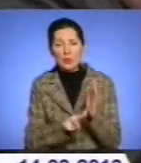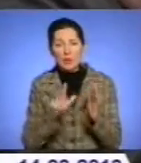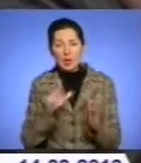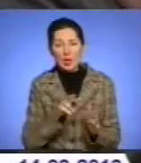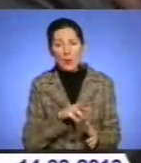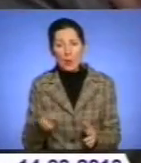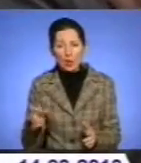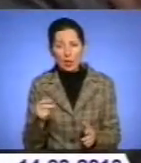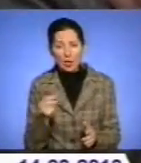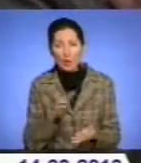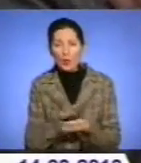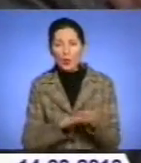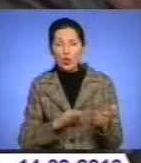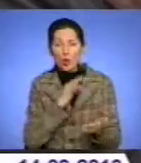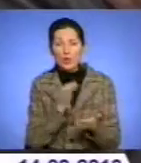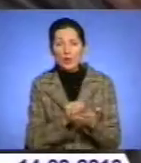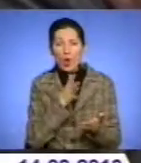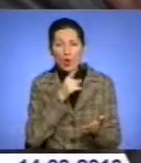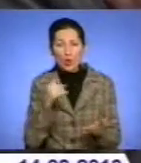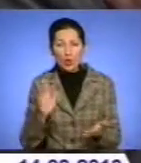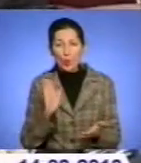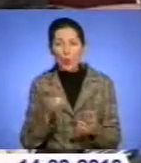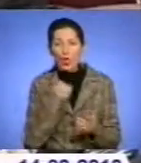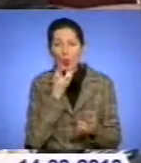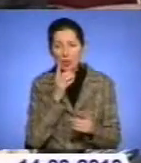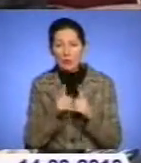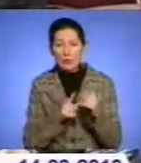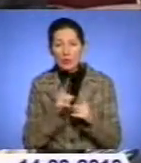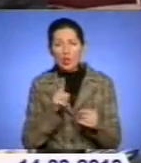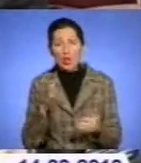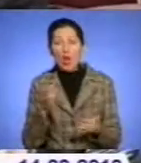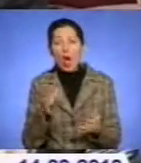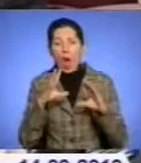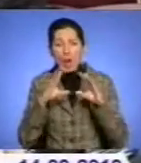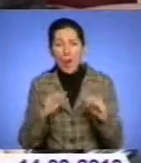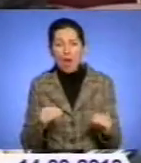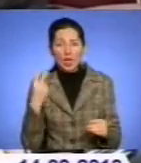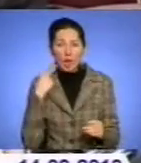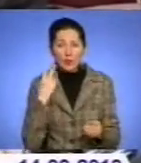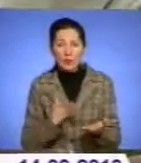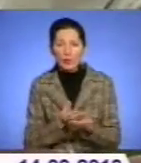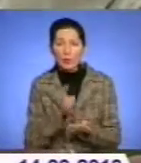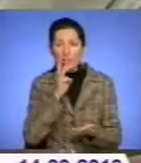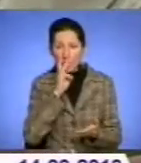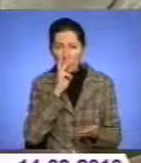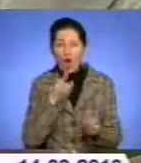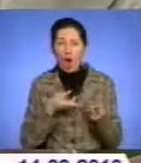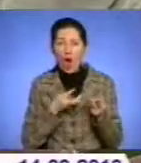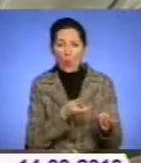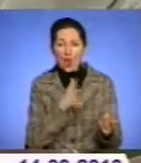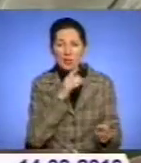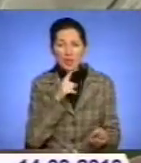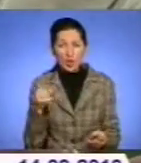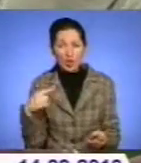гривень. Протягом звітного періоду відбулися позитивні зміни і щодо погашення заборгованості із виплати заробітної плати. Опалювальний сезон в